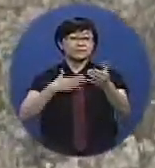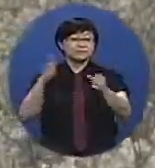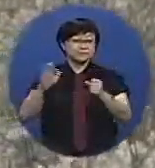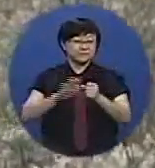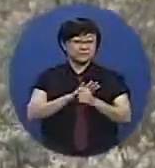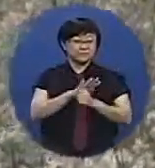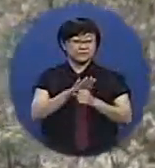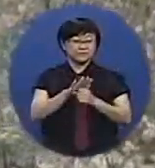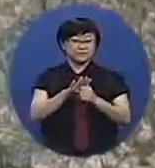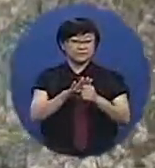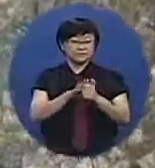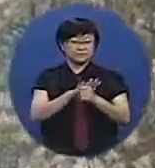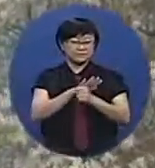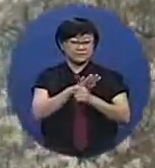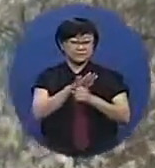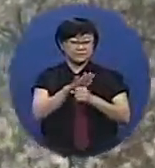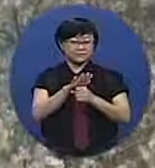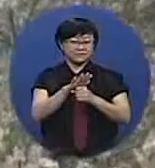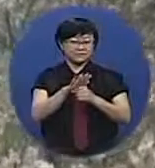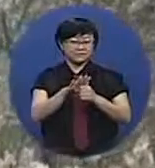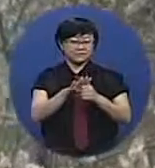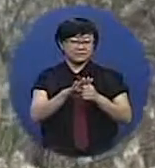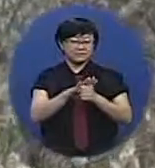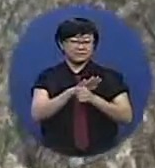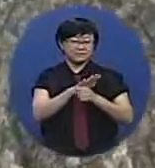내 사랑